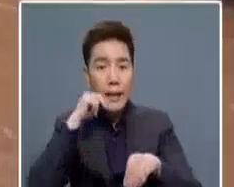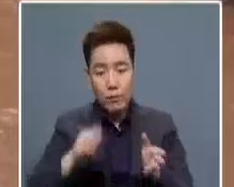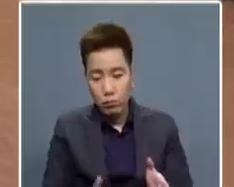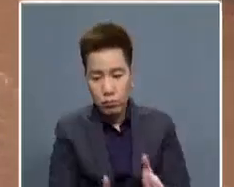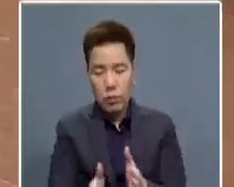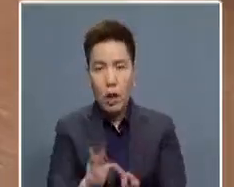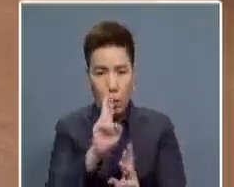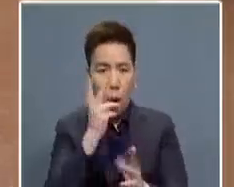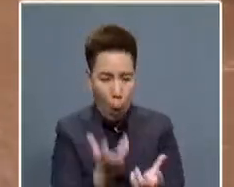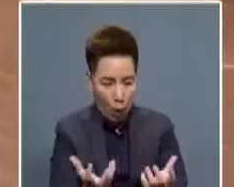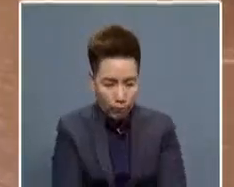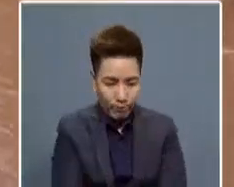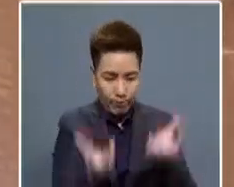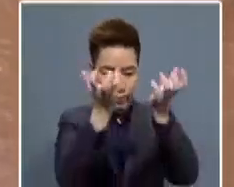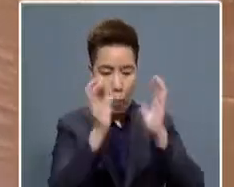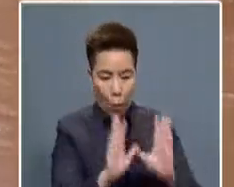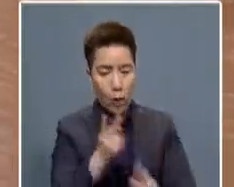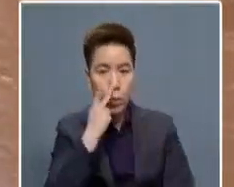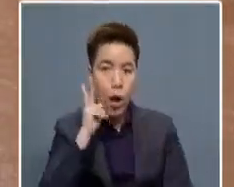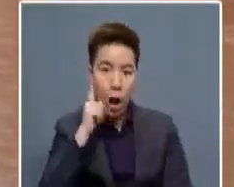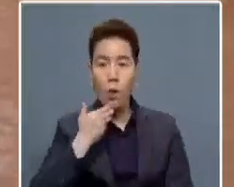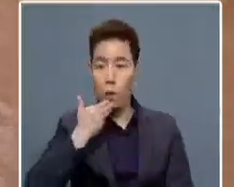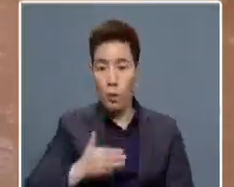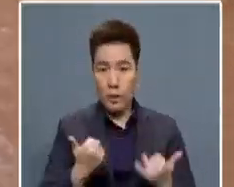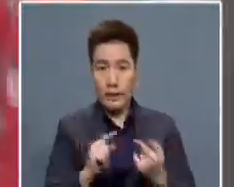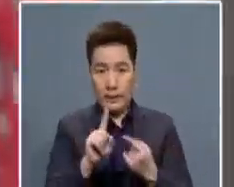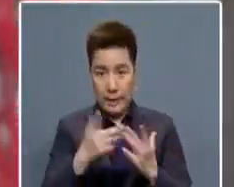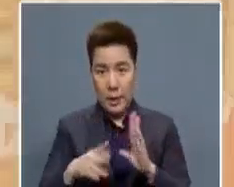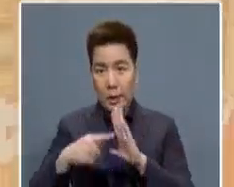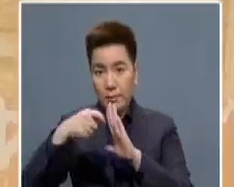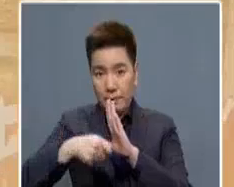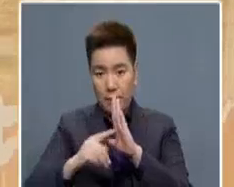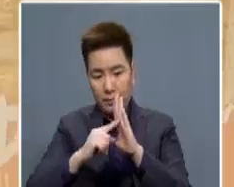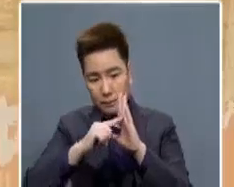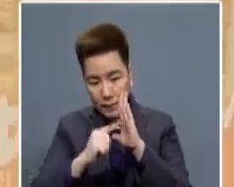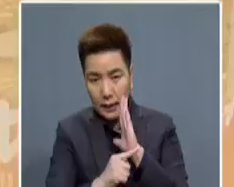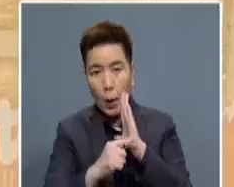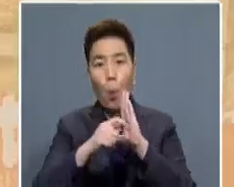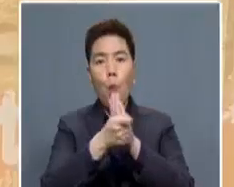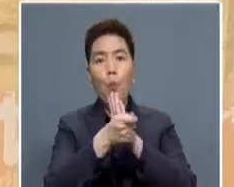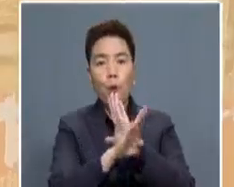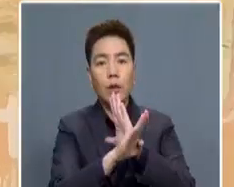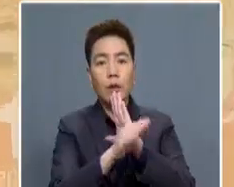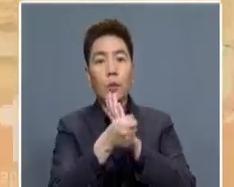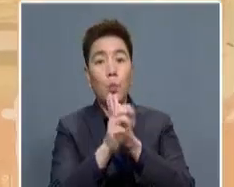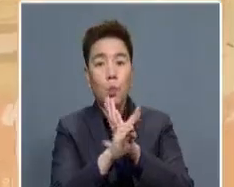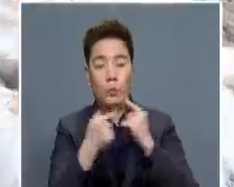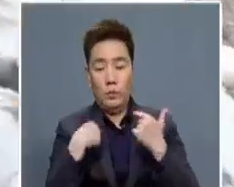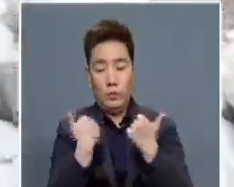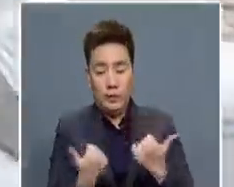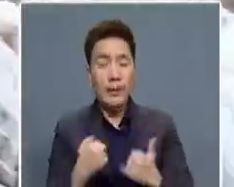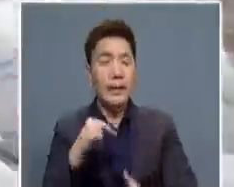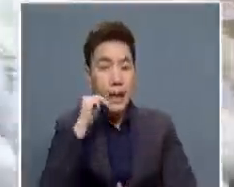แล้วติดตามสถานการณ์น้ำอย่างใกล้ชิดเลยนะครับอีกจังหวัดหนึ่งอุบลราชธานีทางลำ